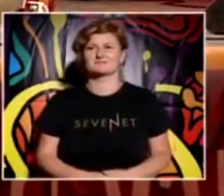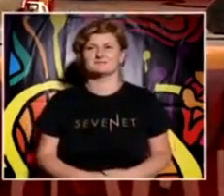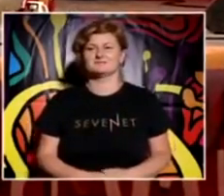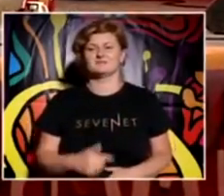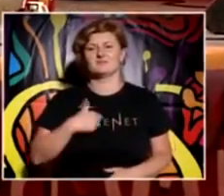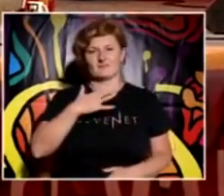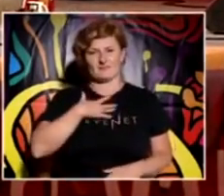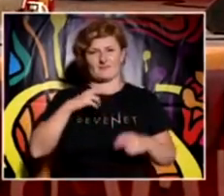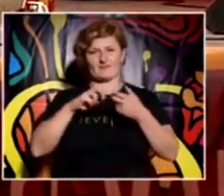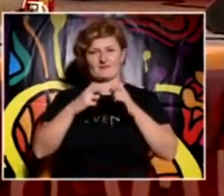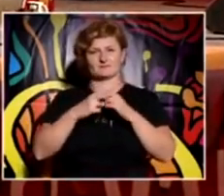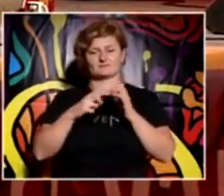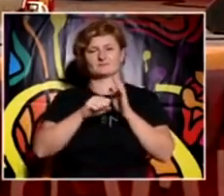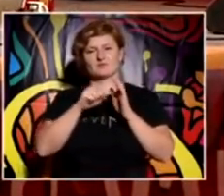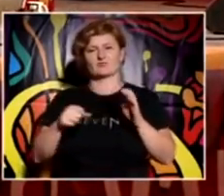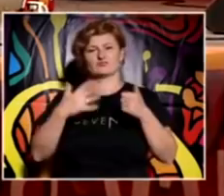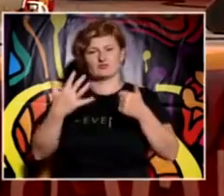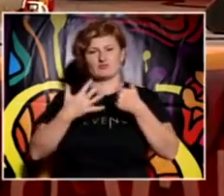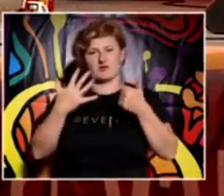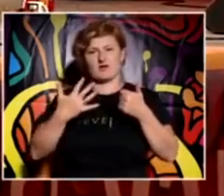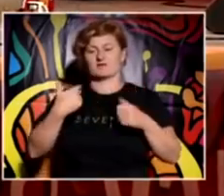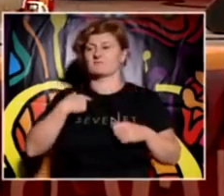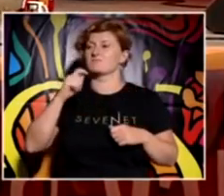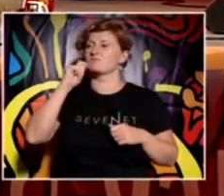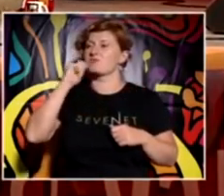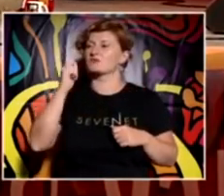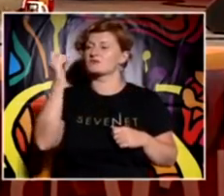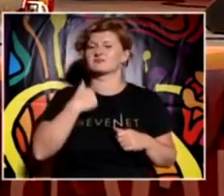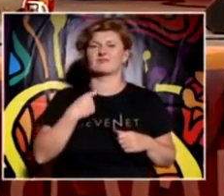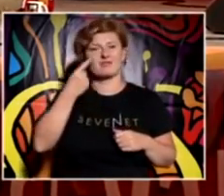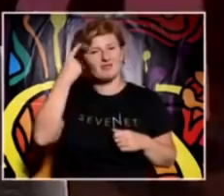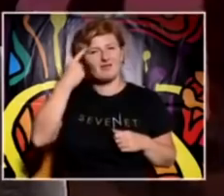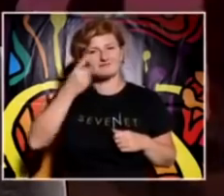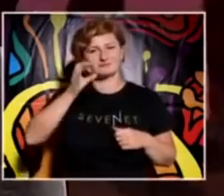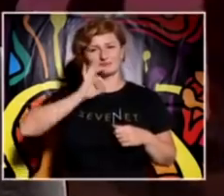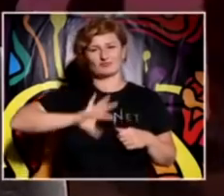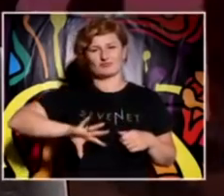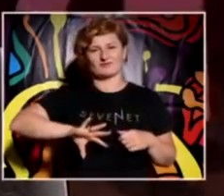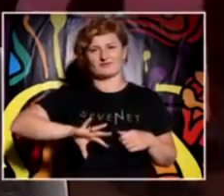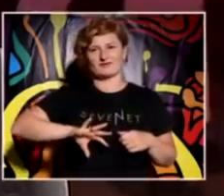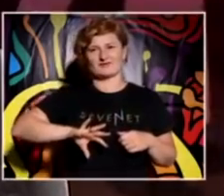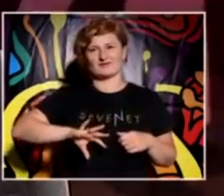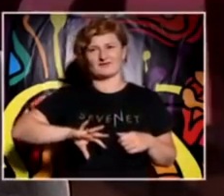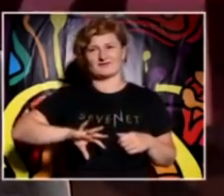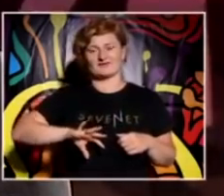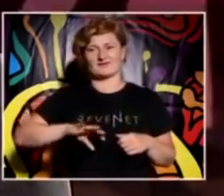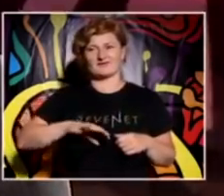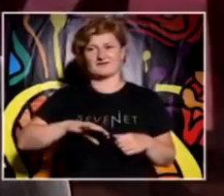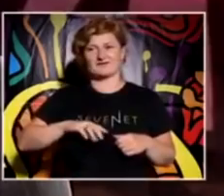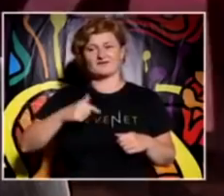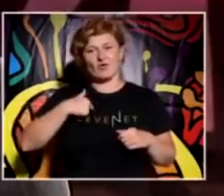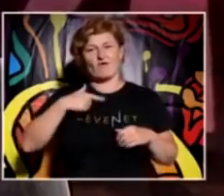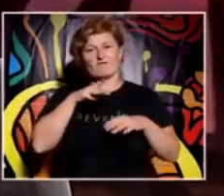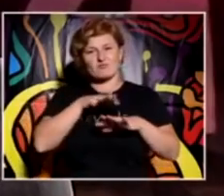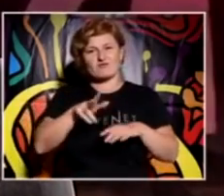że od 6 lat jak ruszam w podróż, to bardzo tęsknię za córką. I to jest coś takiego decydującego i coś, co też